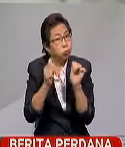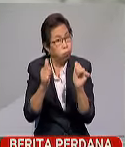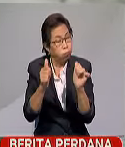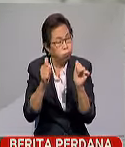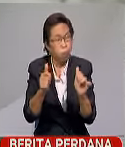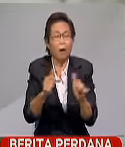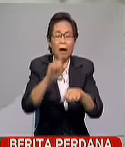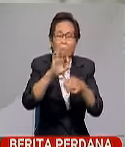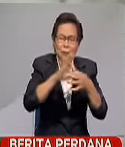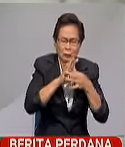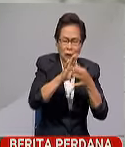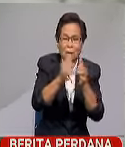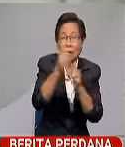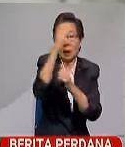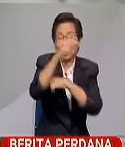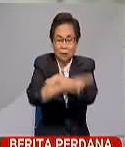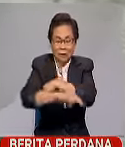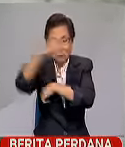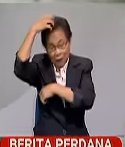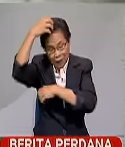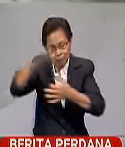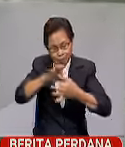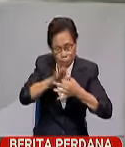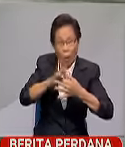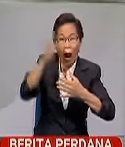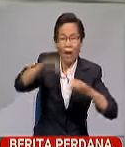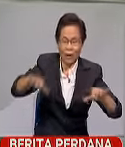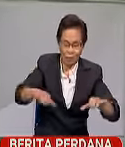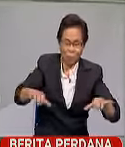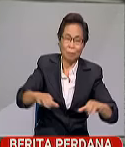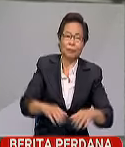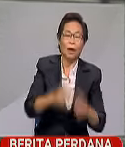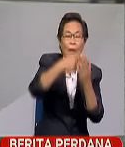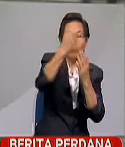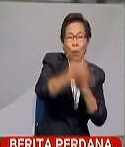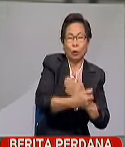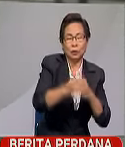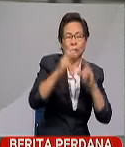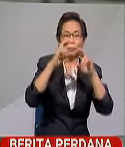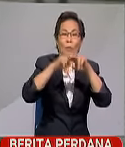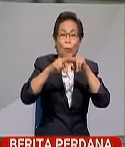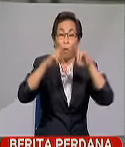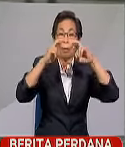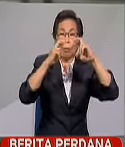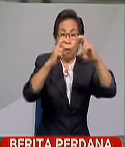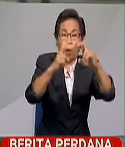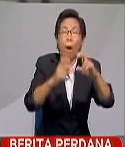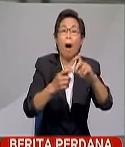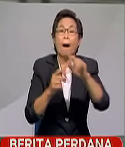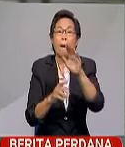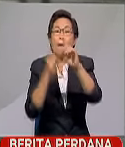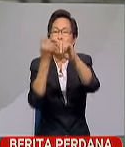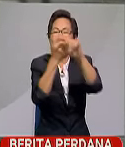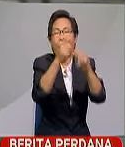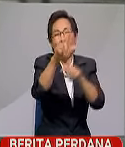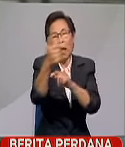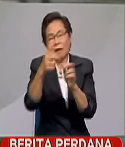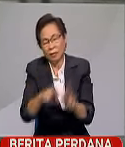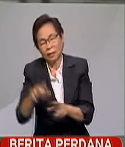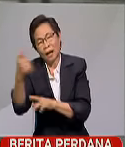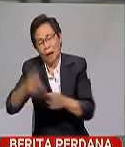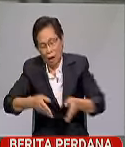Selain itu, kerjasama dengan Kerajaan Negeri Selangor akan turut dijalankan. Projek monorail itu akan dibangunkan dengan perancangan lain termasuk